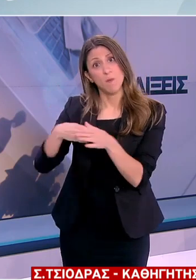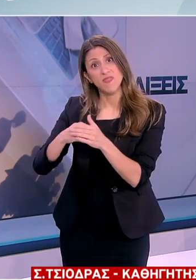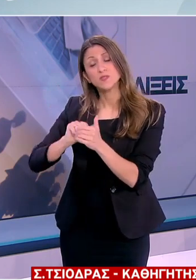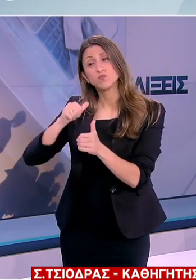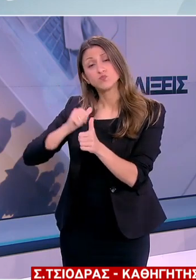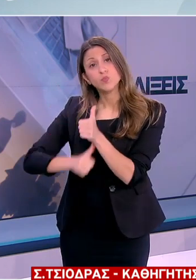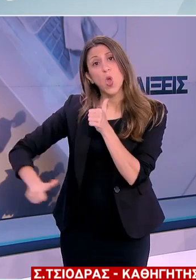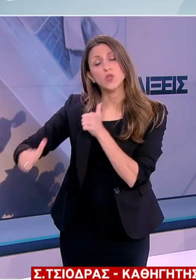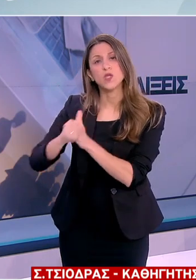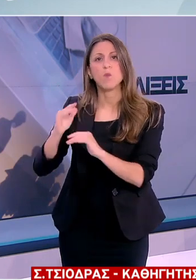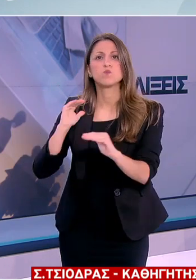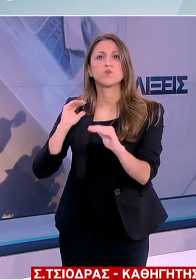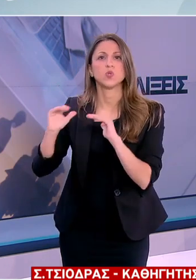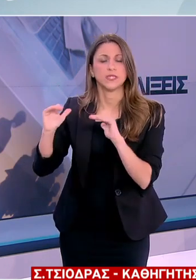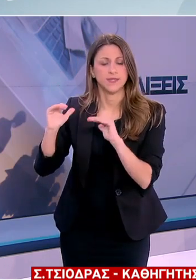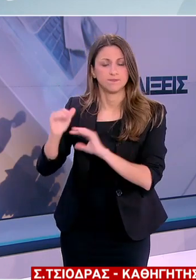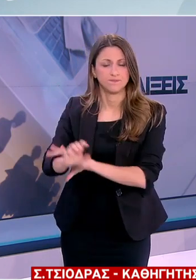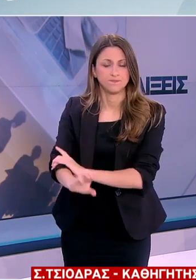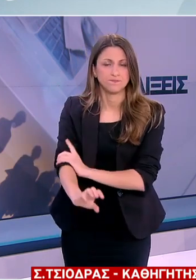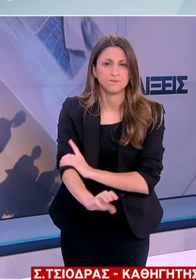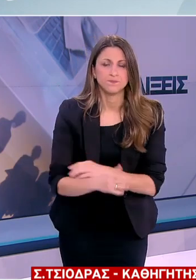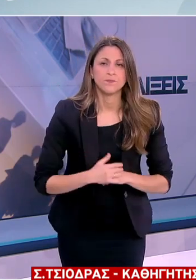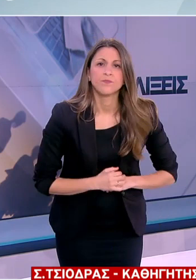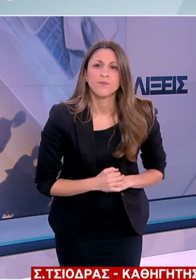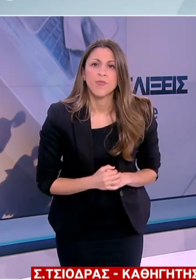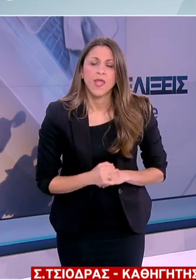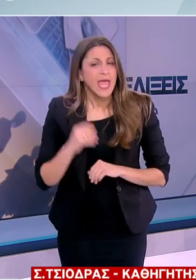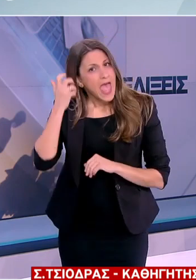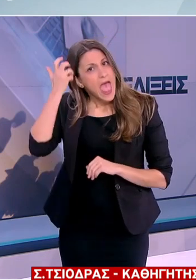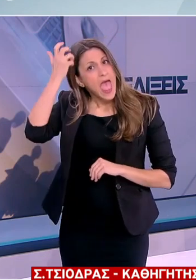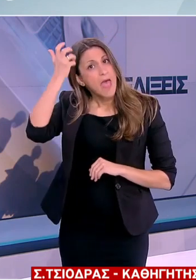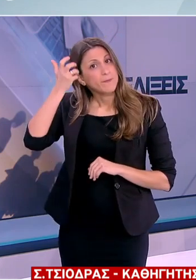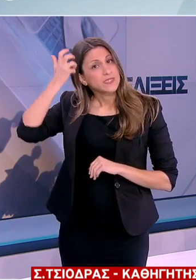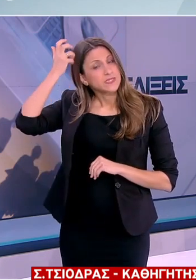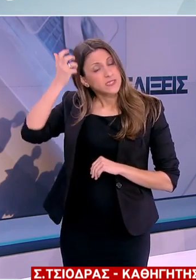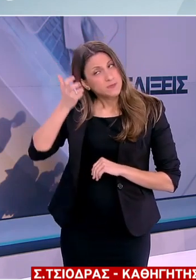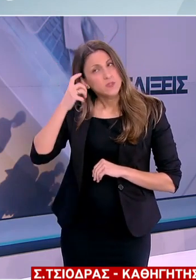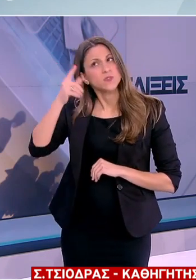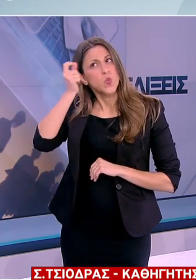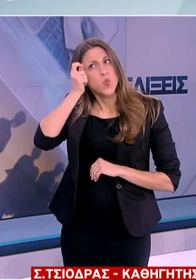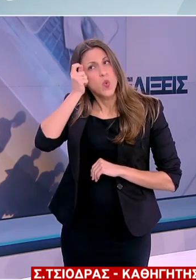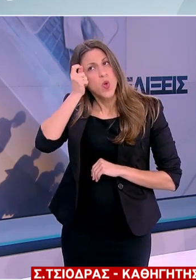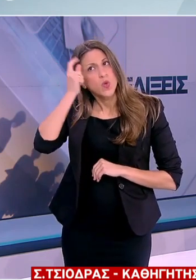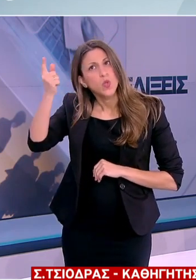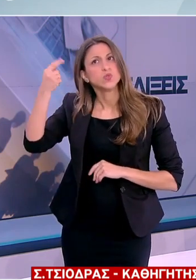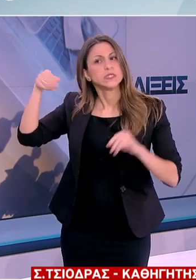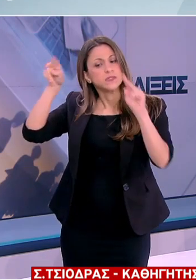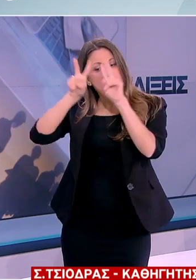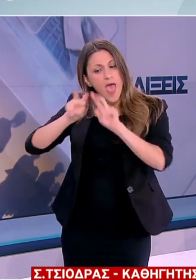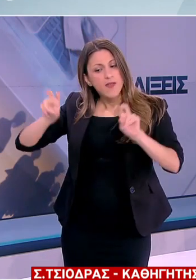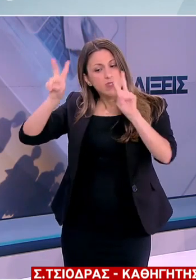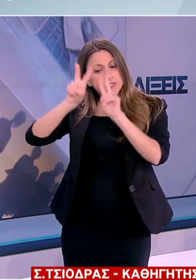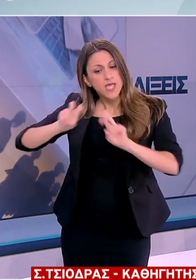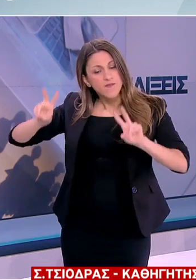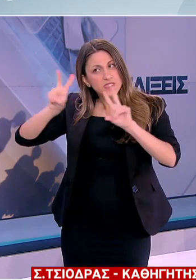Σαν επιστήμονες, χαιρετίζουμε νέα δεδομένα, την αλληλεγγύη των επιστημόνων, τη χρήση της γνώσης στην υπηρεσία της κοινής μας προσπάθειας απέναντι στον